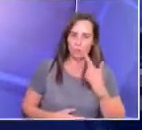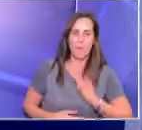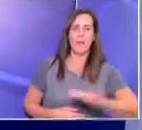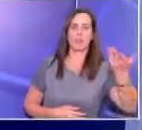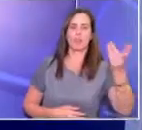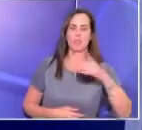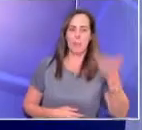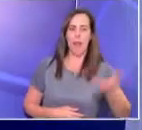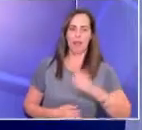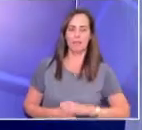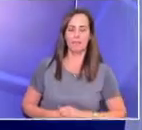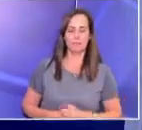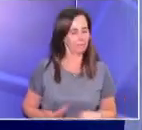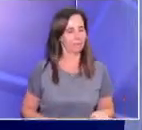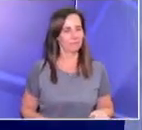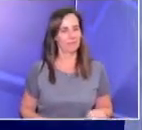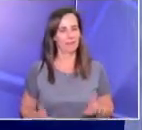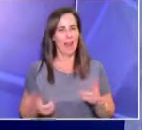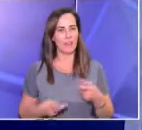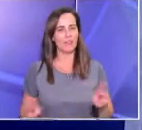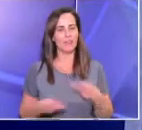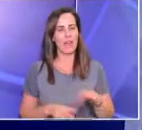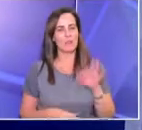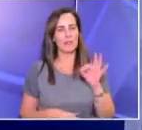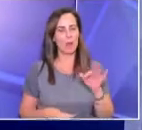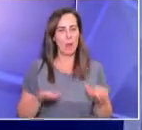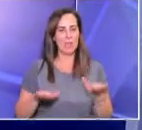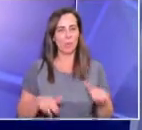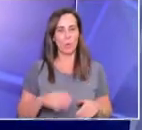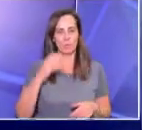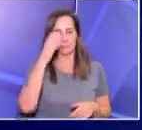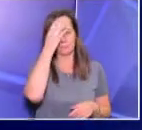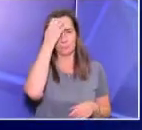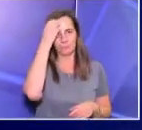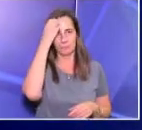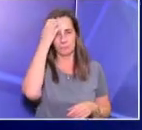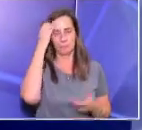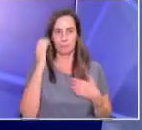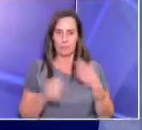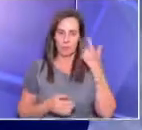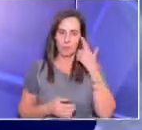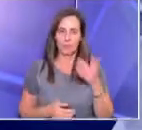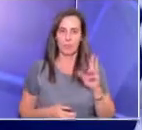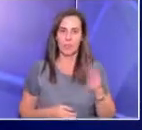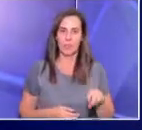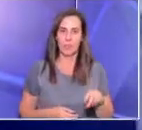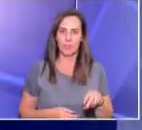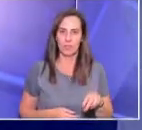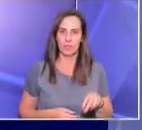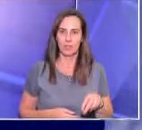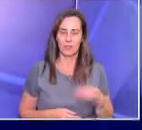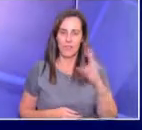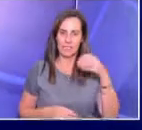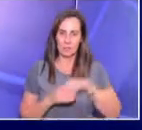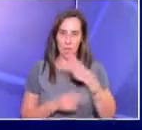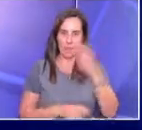השער, ומי שבא, ברוך הבא. למה אי אפשר למצוא איזשהו בלנס? אני חושב שהנה, נמצא. כלומר, יש מי ש... 20 מתוך